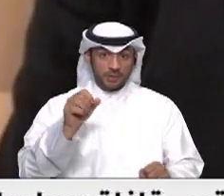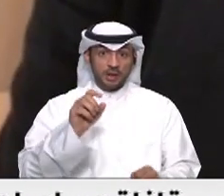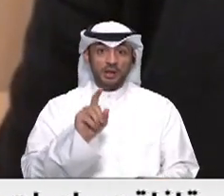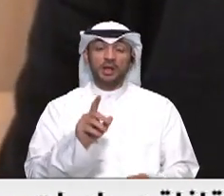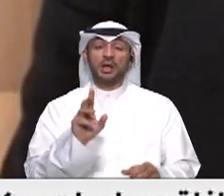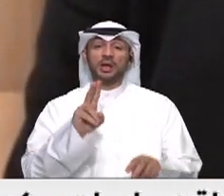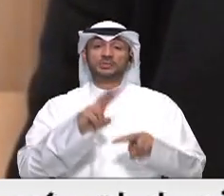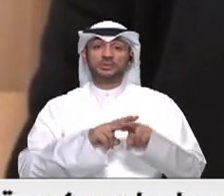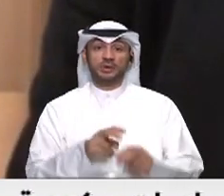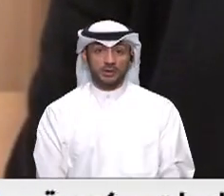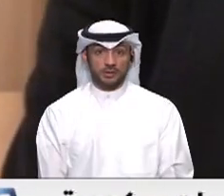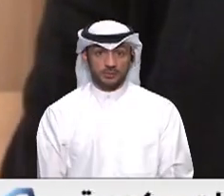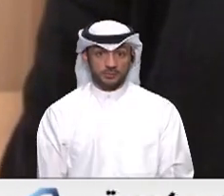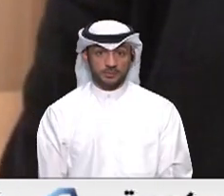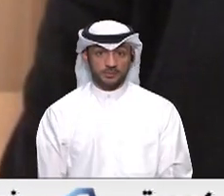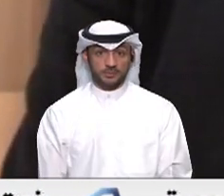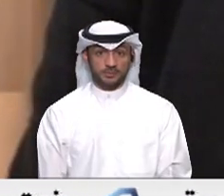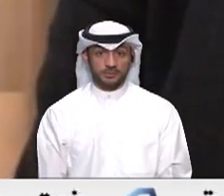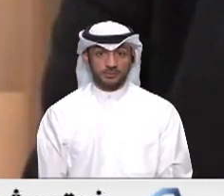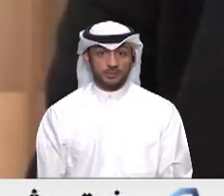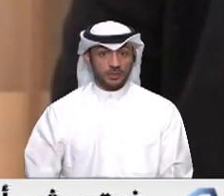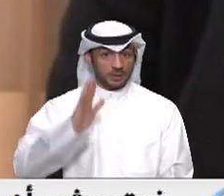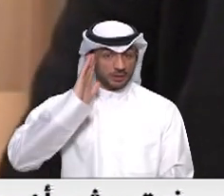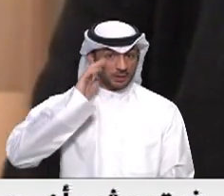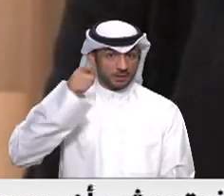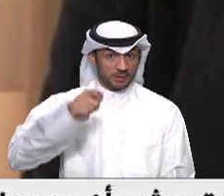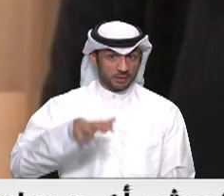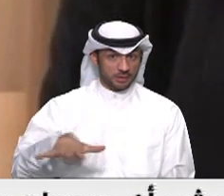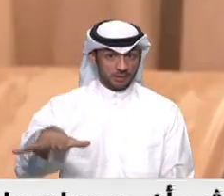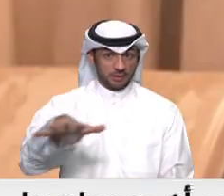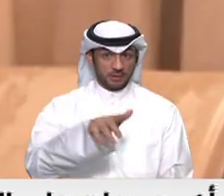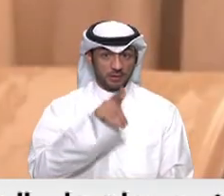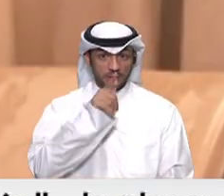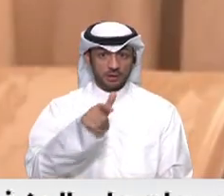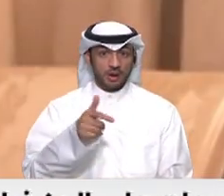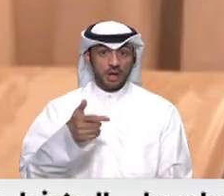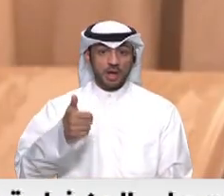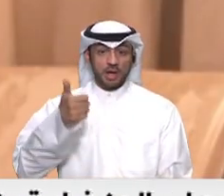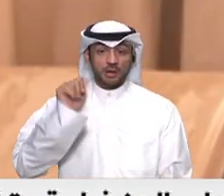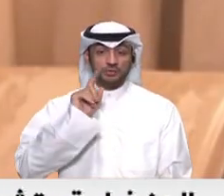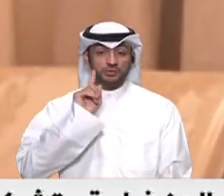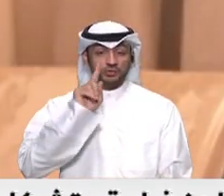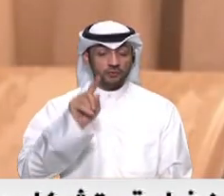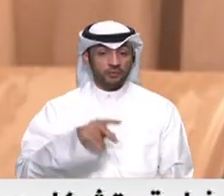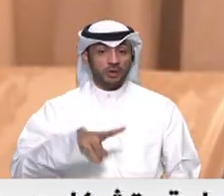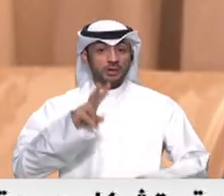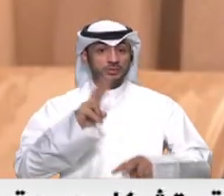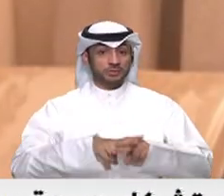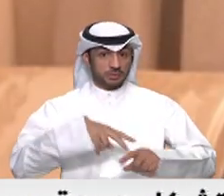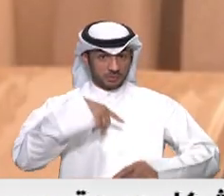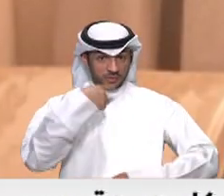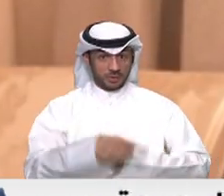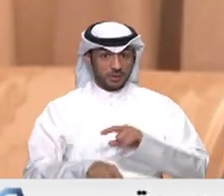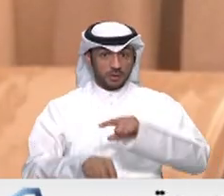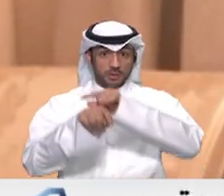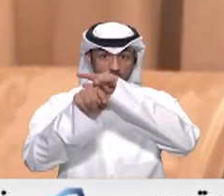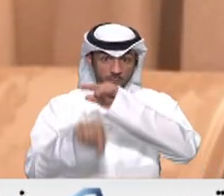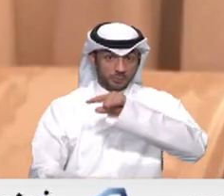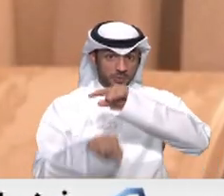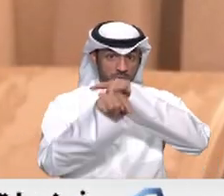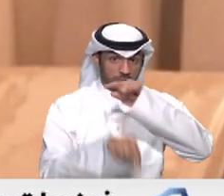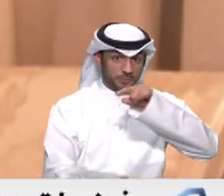أهلا بك فاطمة. استمرت طيلة النهار النيران الإسرائيلية على قرى